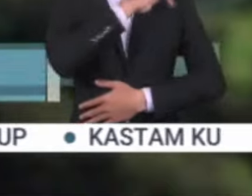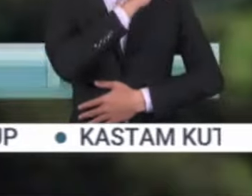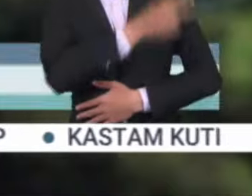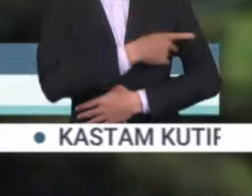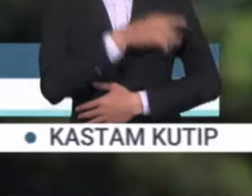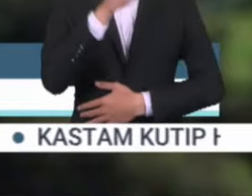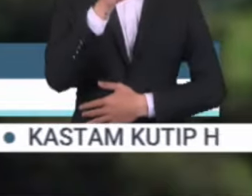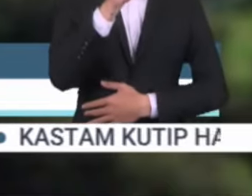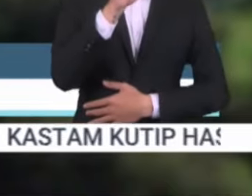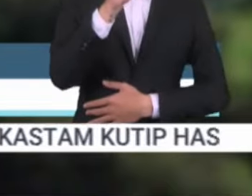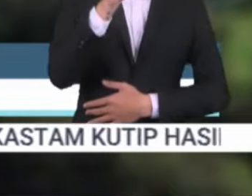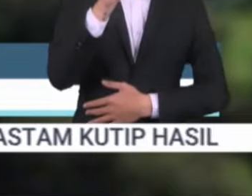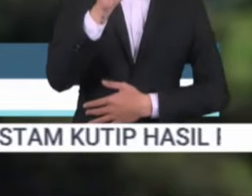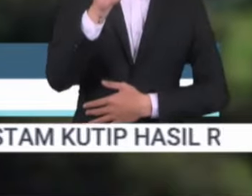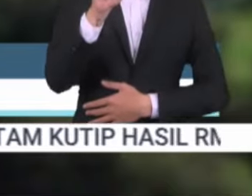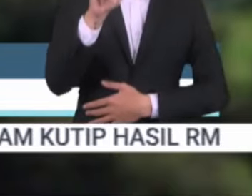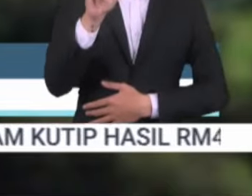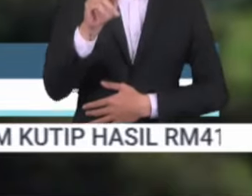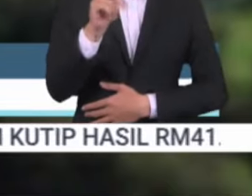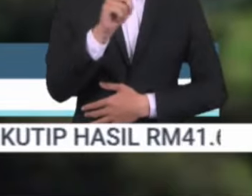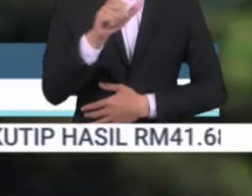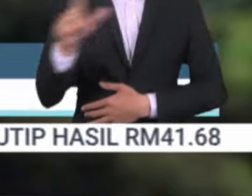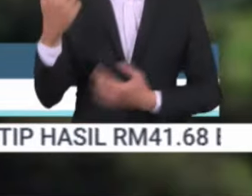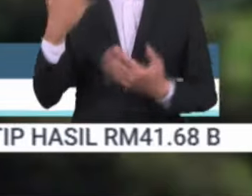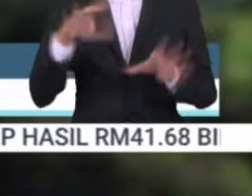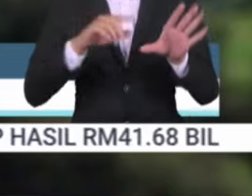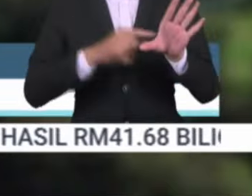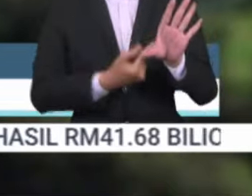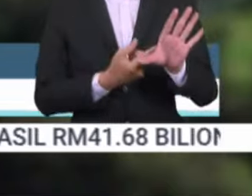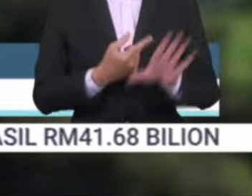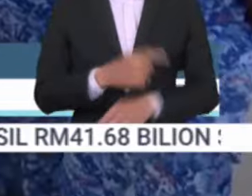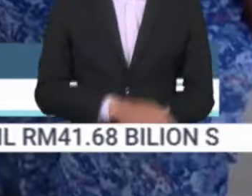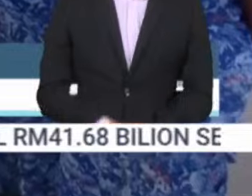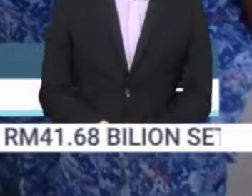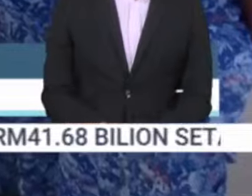peralihan monsun timur laut yang mula melanda Labuan.